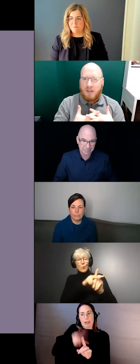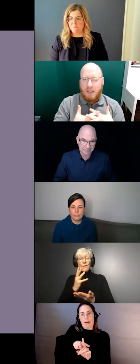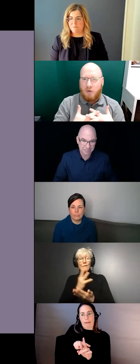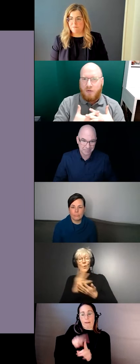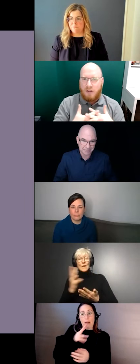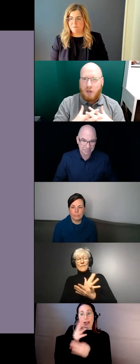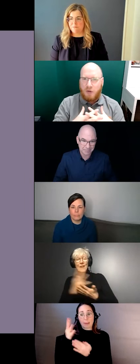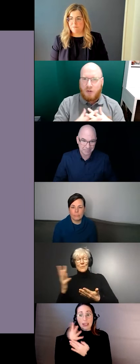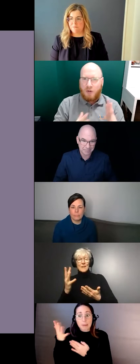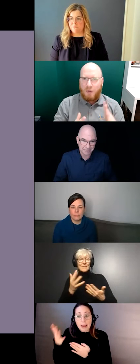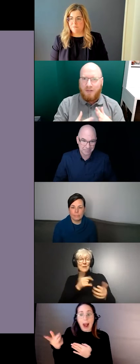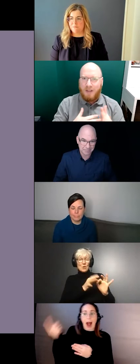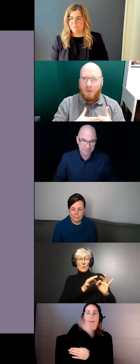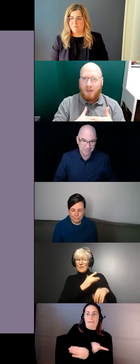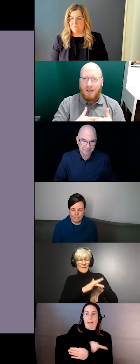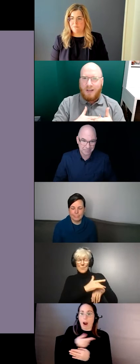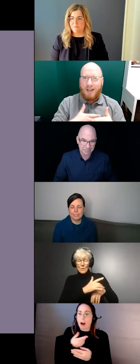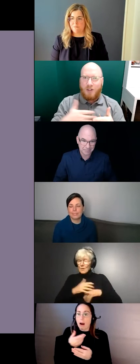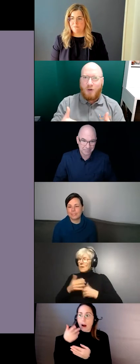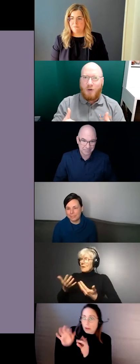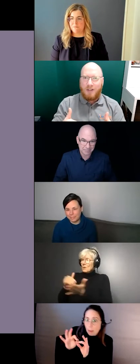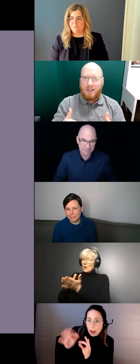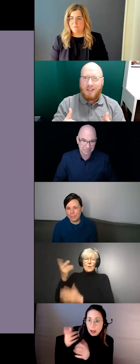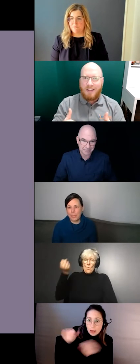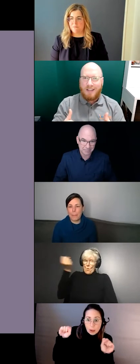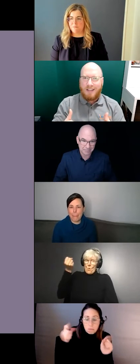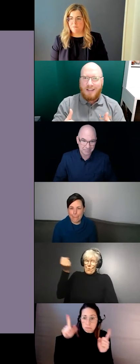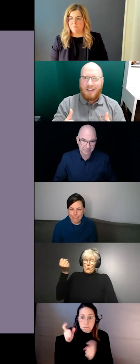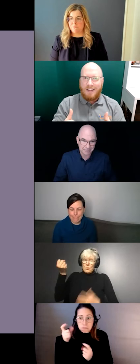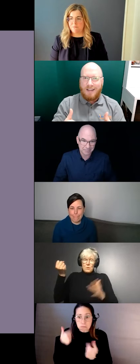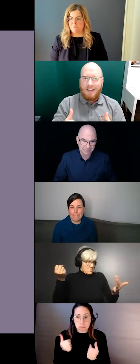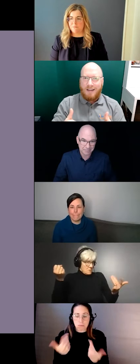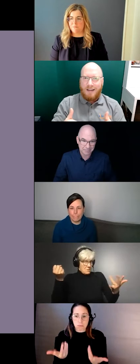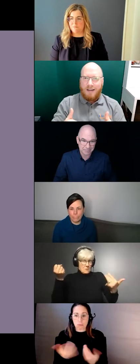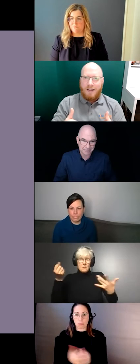je ne sais pas si l'interprète sera disponible pour moi dans les médias.